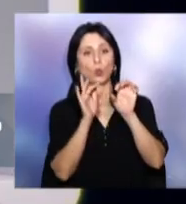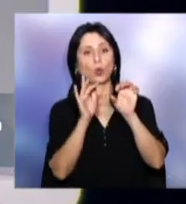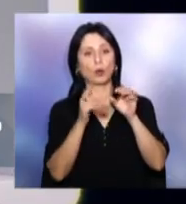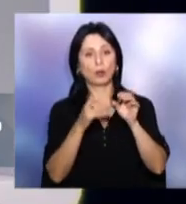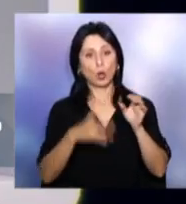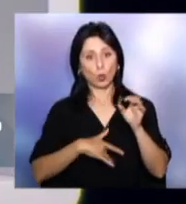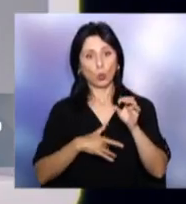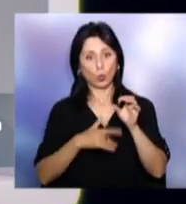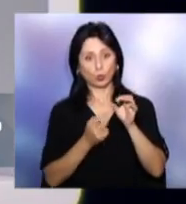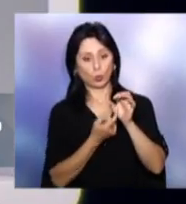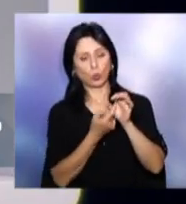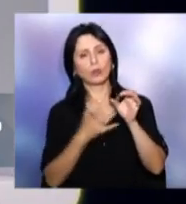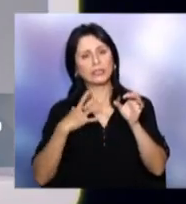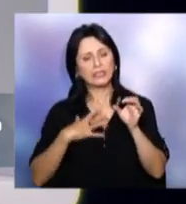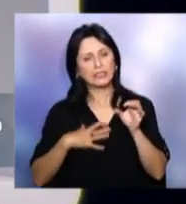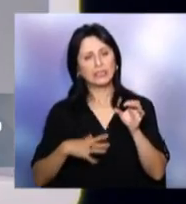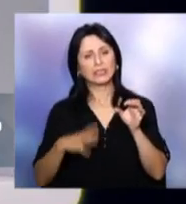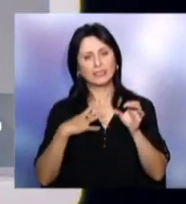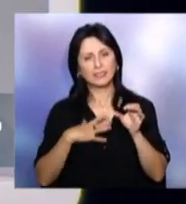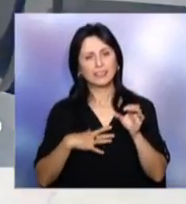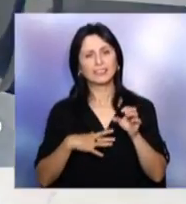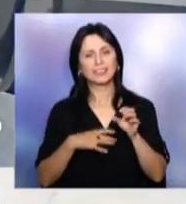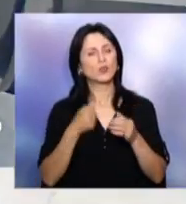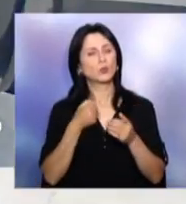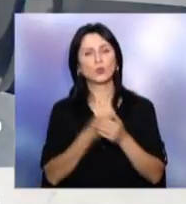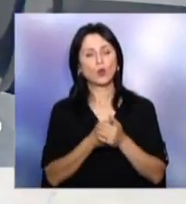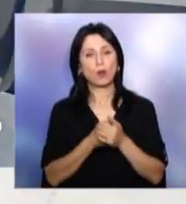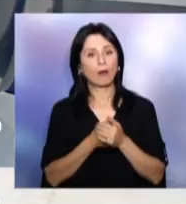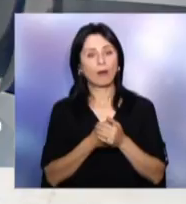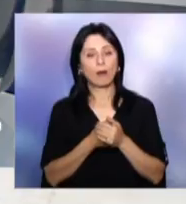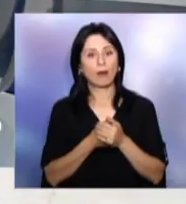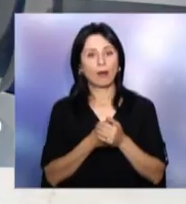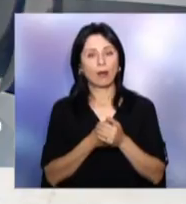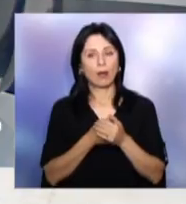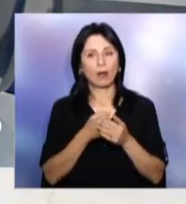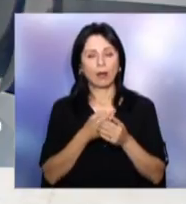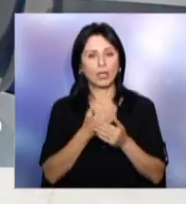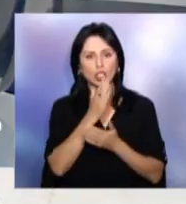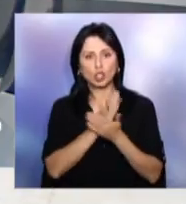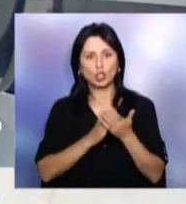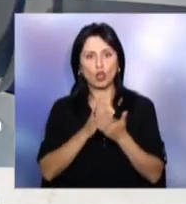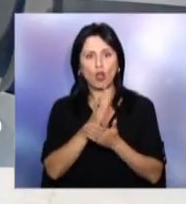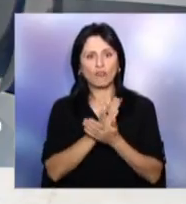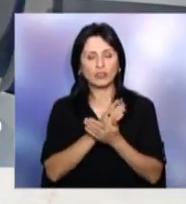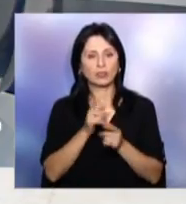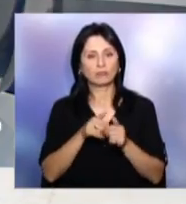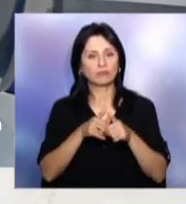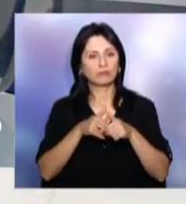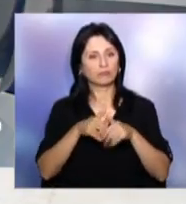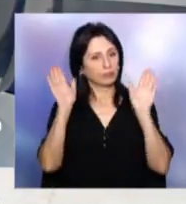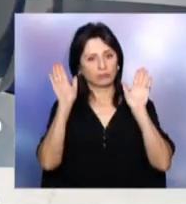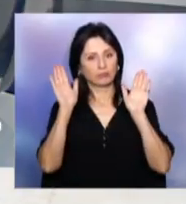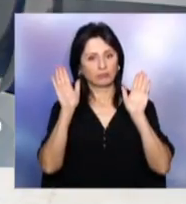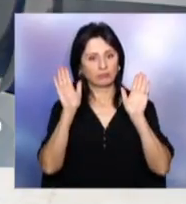ძალიან მუშა ორგანოა, ითმეს და სანამ მისი ფუნქციის ერთ მეათედამდე არ დავალთ, მანამდე ის არ ავლენს